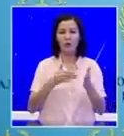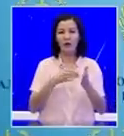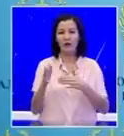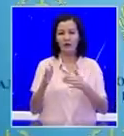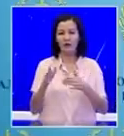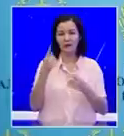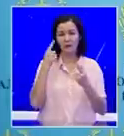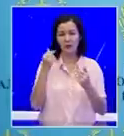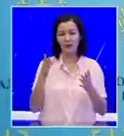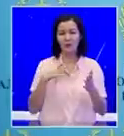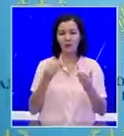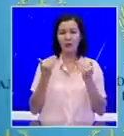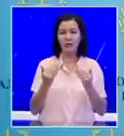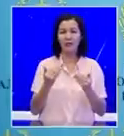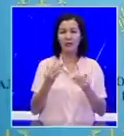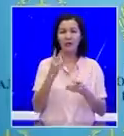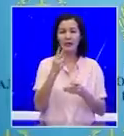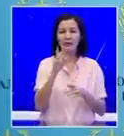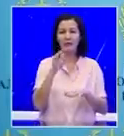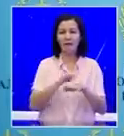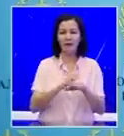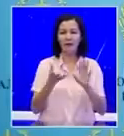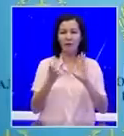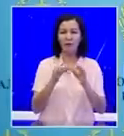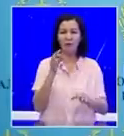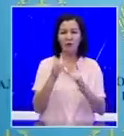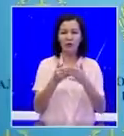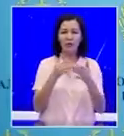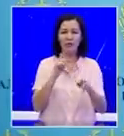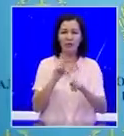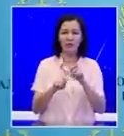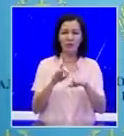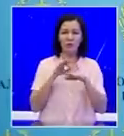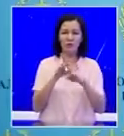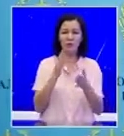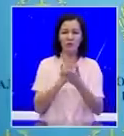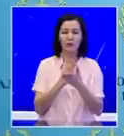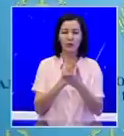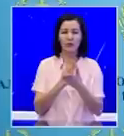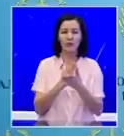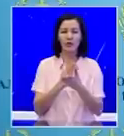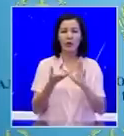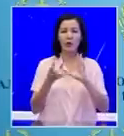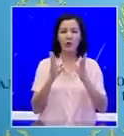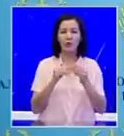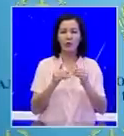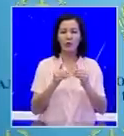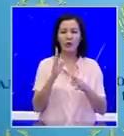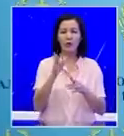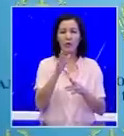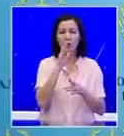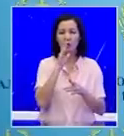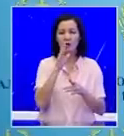айырылғандығы белгілі болды. Аталған екі дерек бойынша сотқа дейінгі тергеу амалдары жүргізіліп жатыр. Оның қорытындысы бойынша алдағы